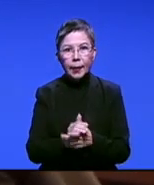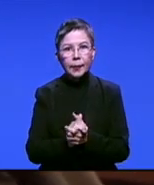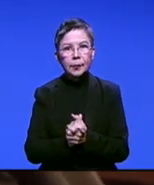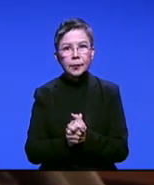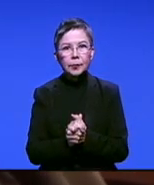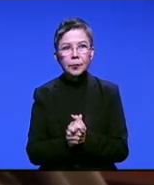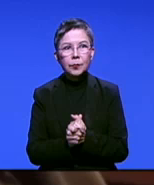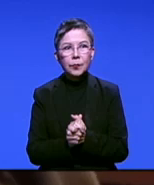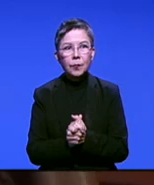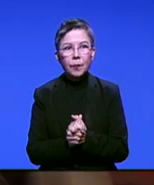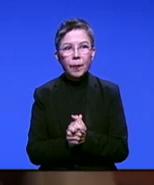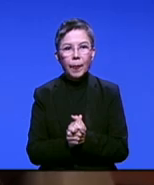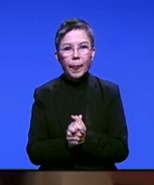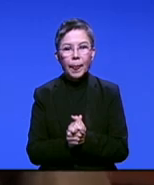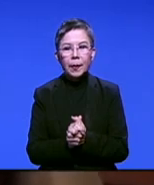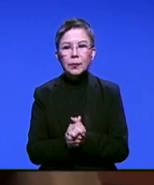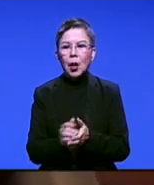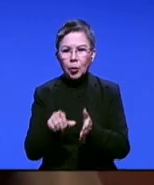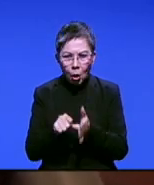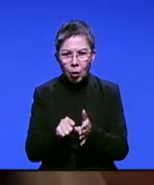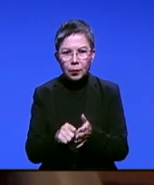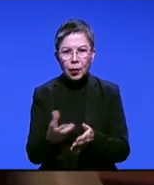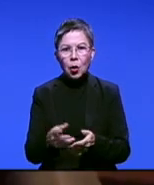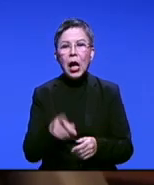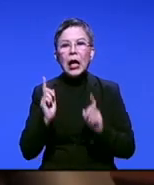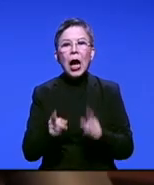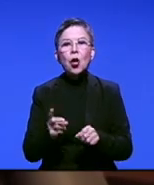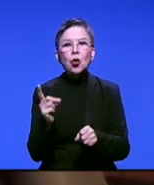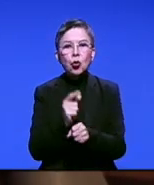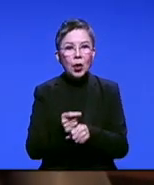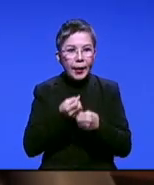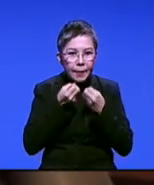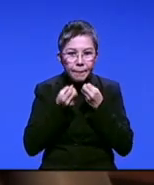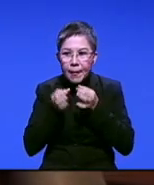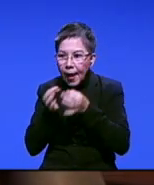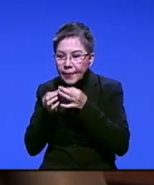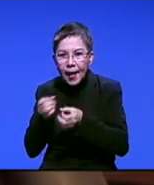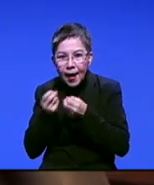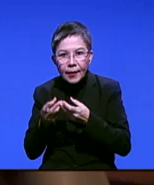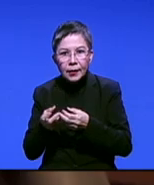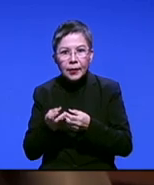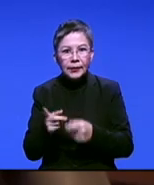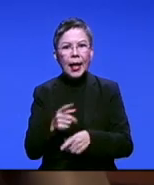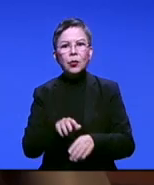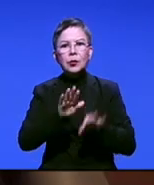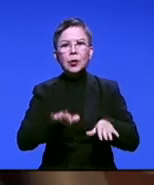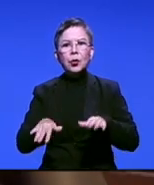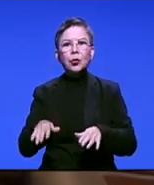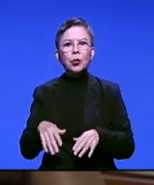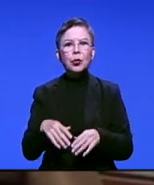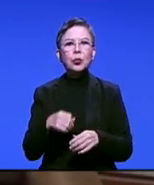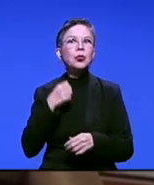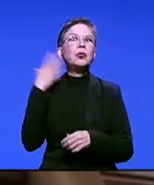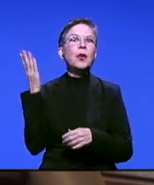semuanya, tolong kalau mengajar ke kelas-kelas itu, jangan sampai membawa